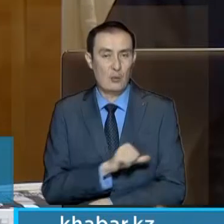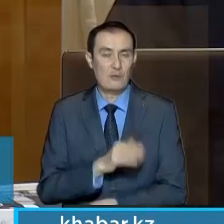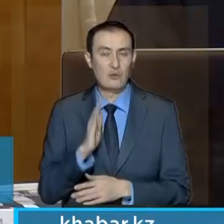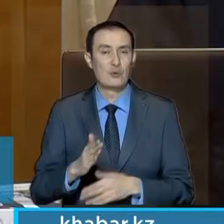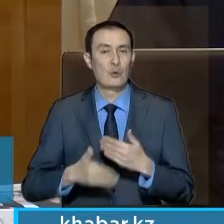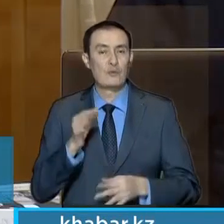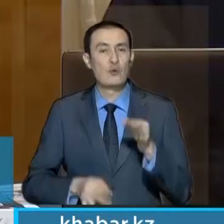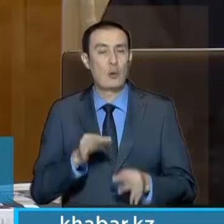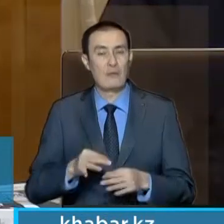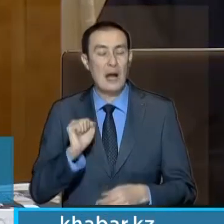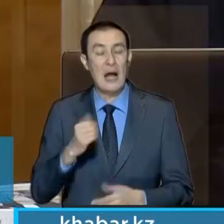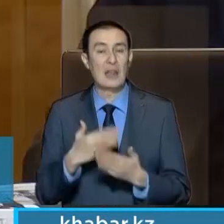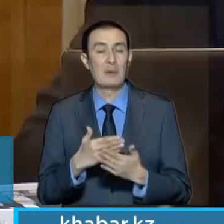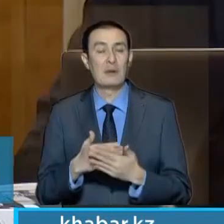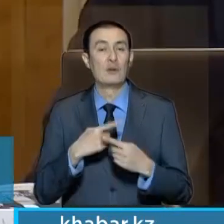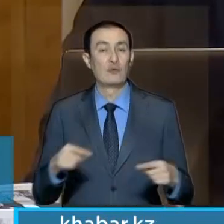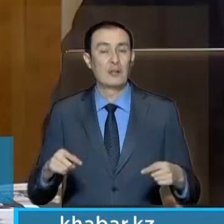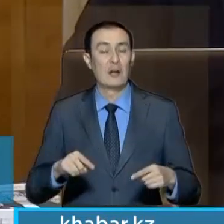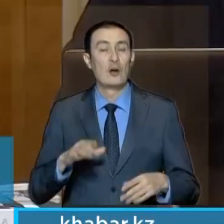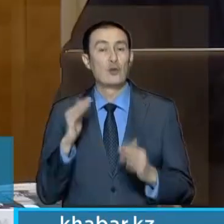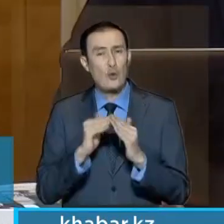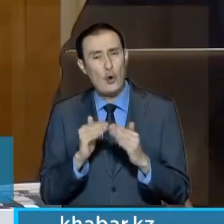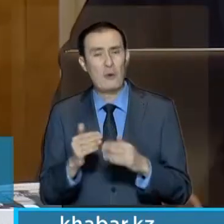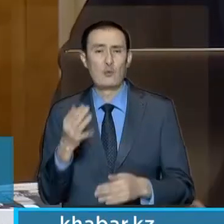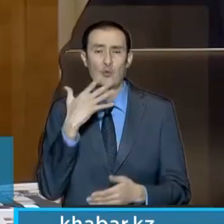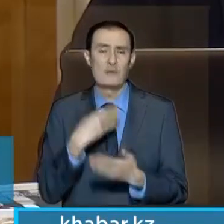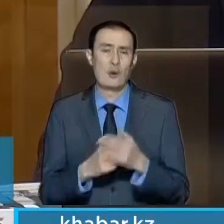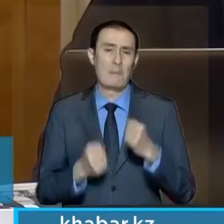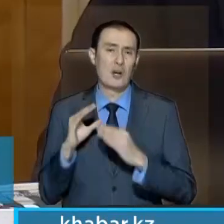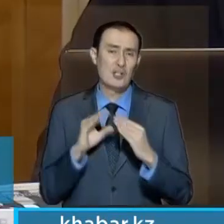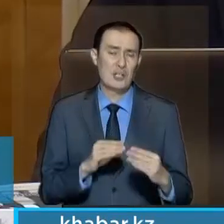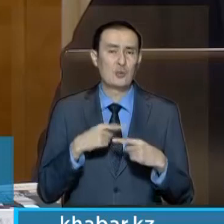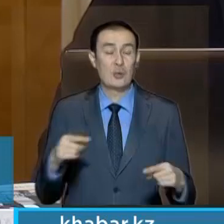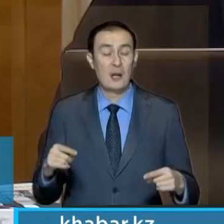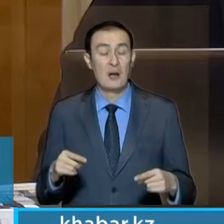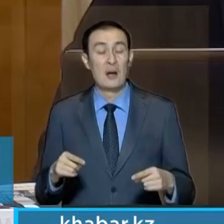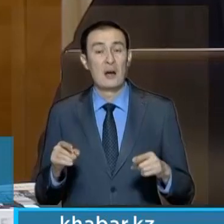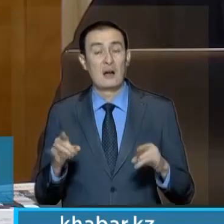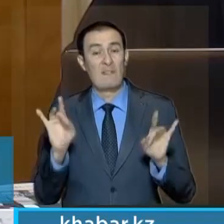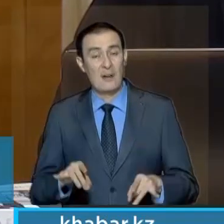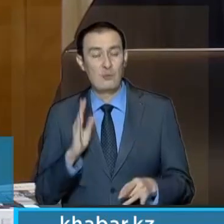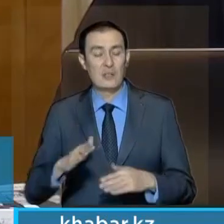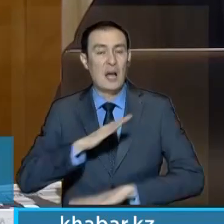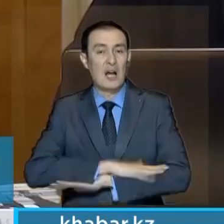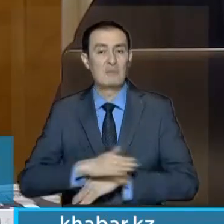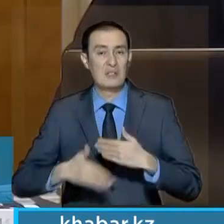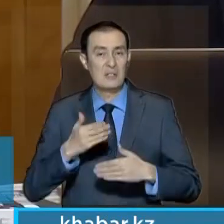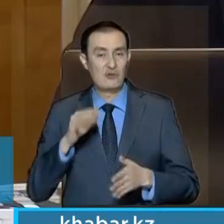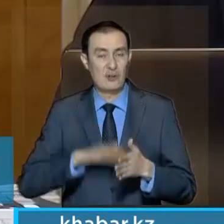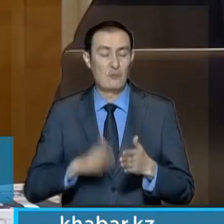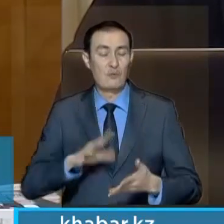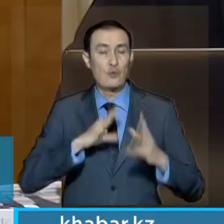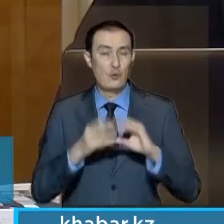караться уголовным законом, а во всех остальных случаях – в дома, в машине, в увеселительном заведении – административным. Вкупе они